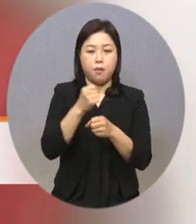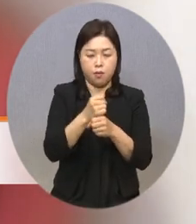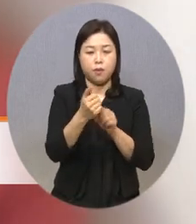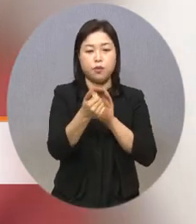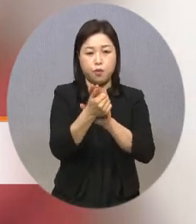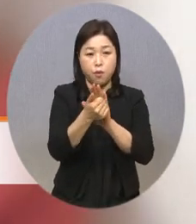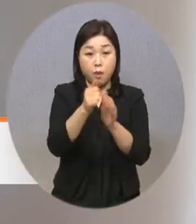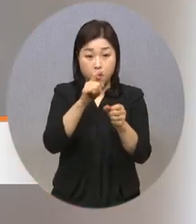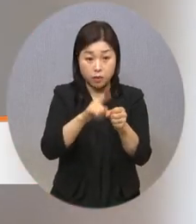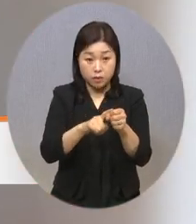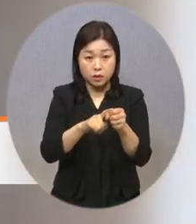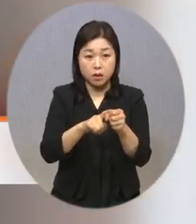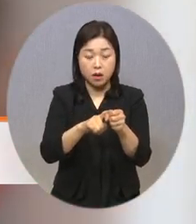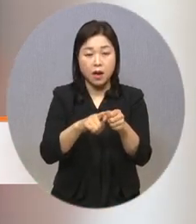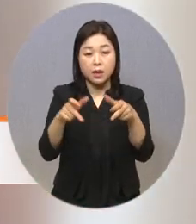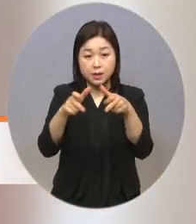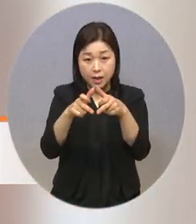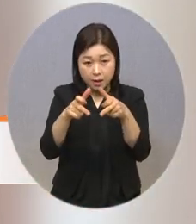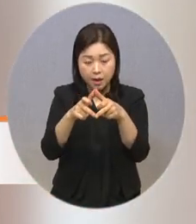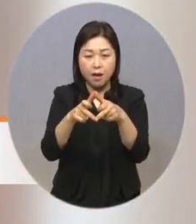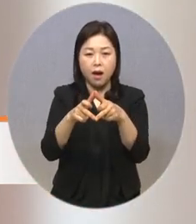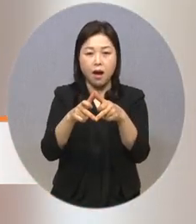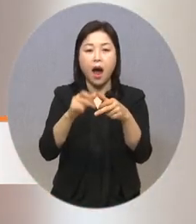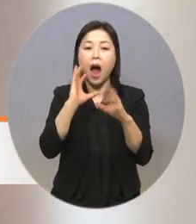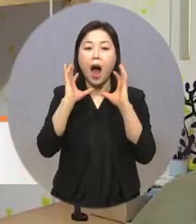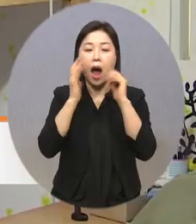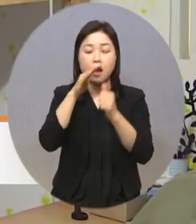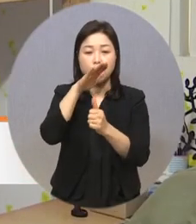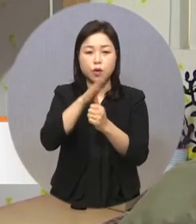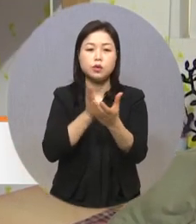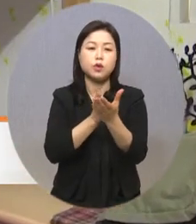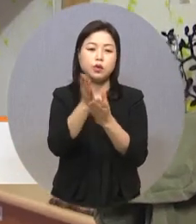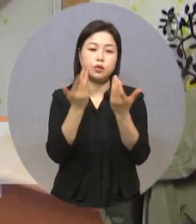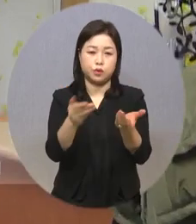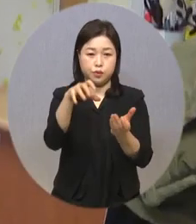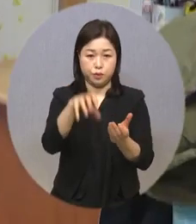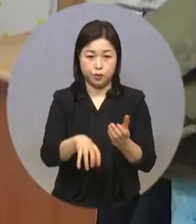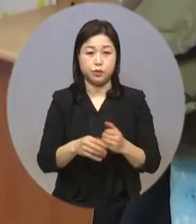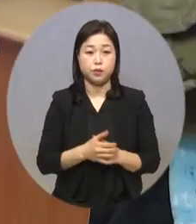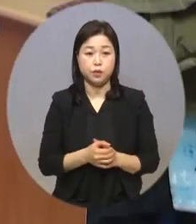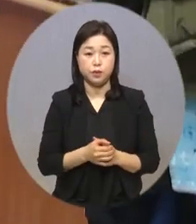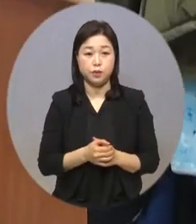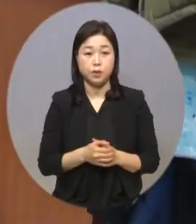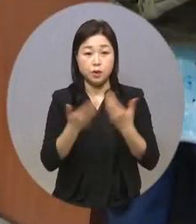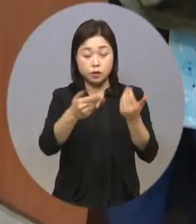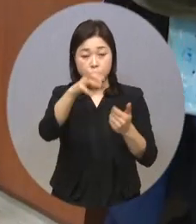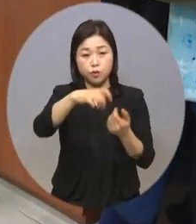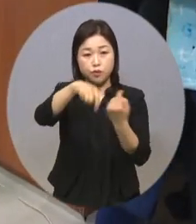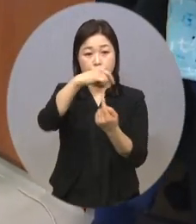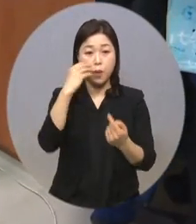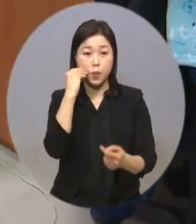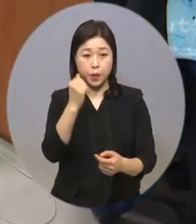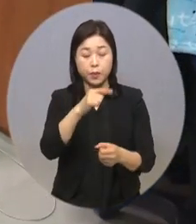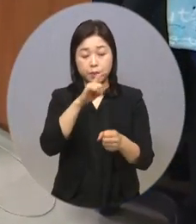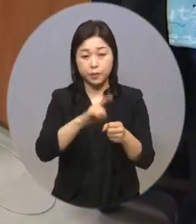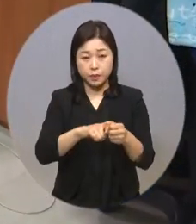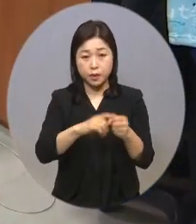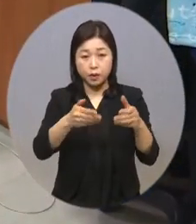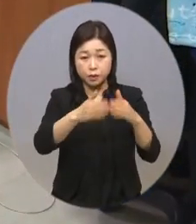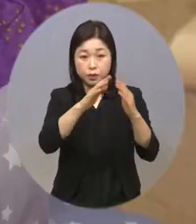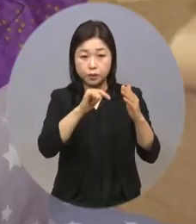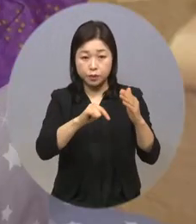마련된 장애 아동 전용 쉼터입니다. 먼저 피해 장애 아동 쉼터의 원활한 운영을 위해 쉼터